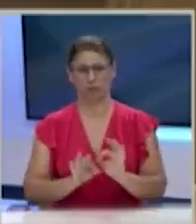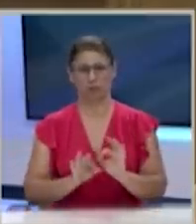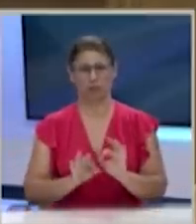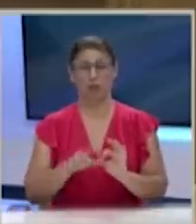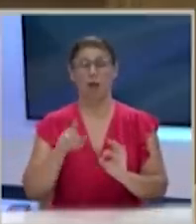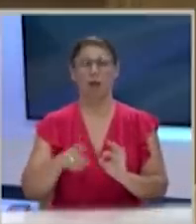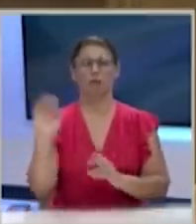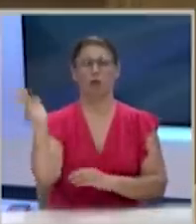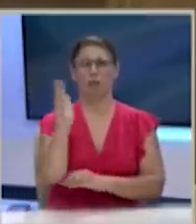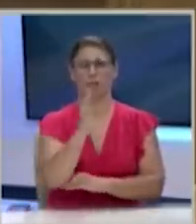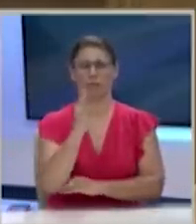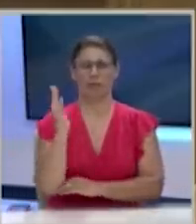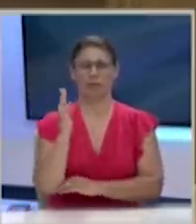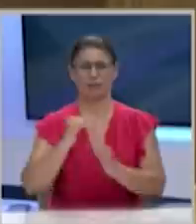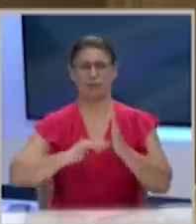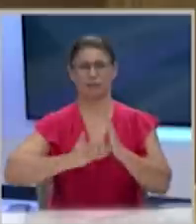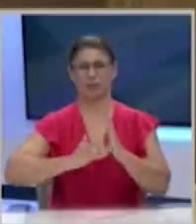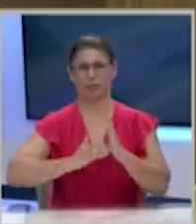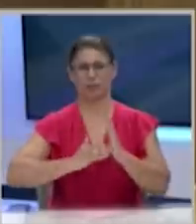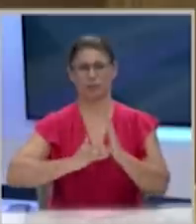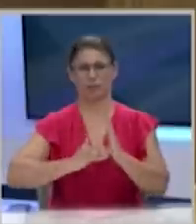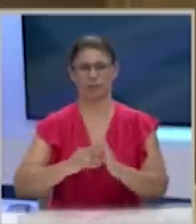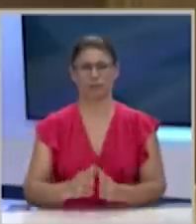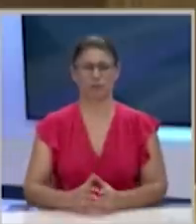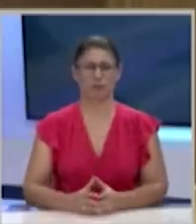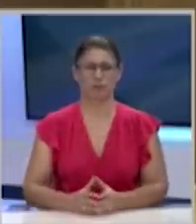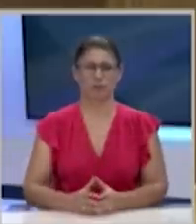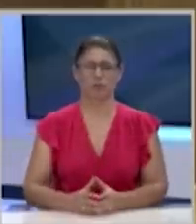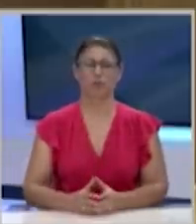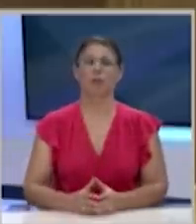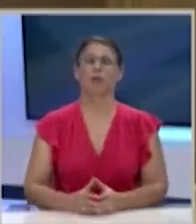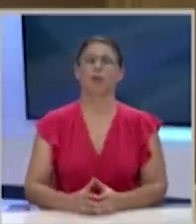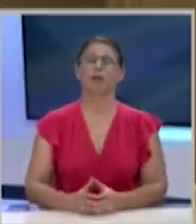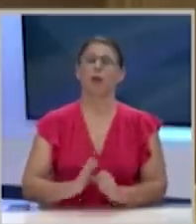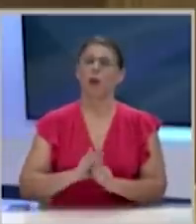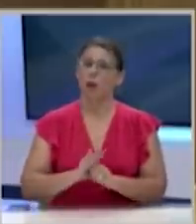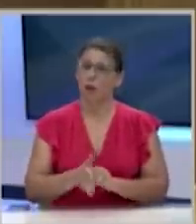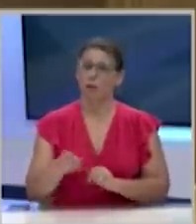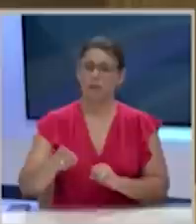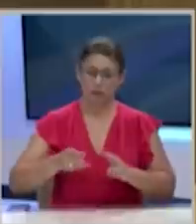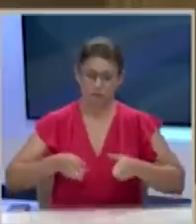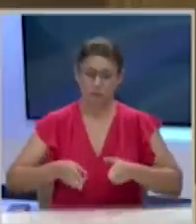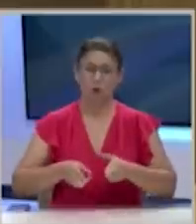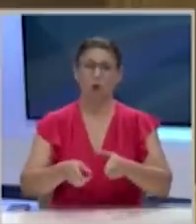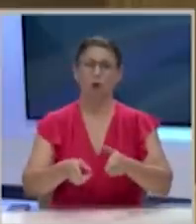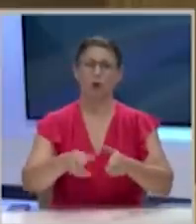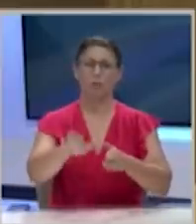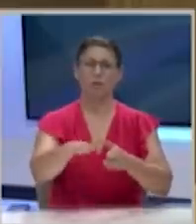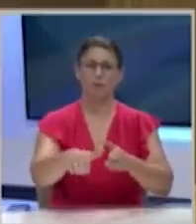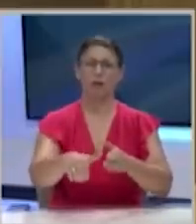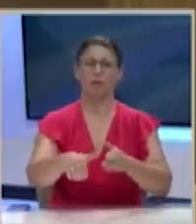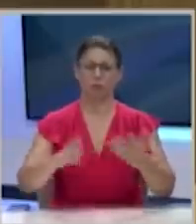οι δασικές υπηρεσίες. Ολοκληρώνεται λοιπόν έτσι την πορεία υποβάθμισης